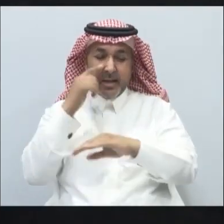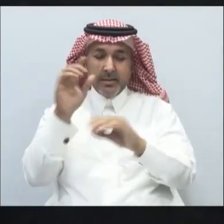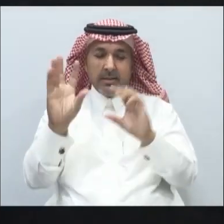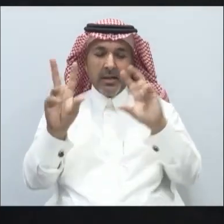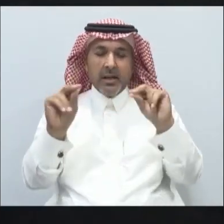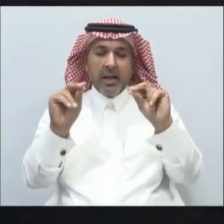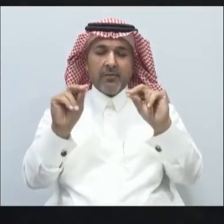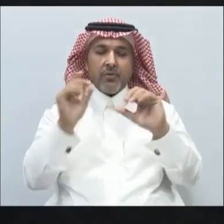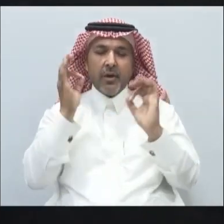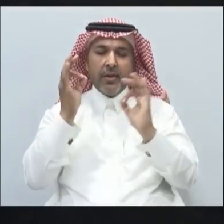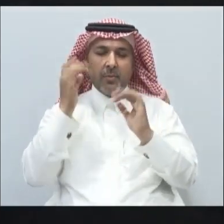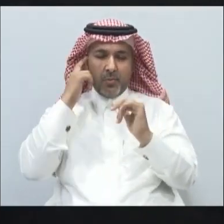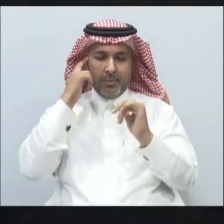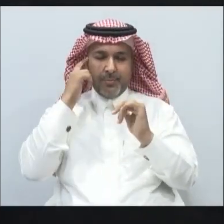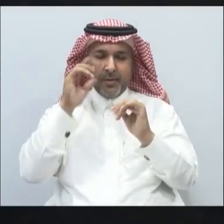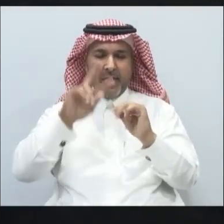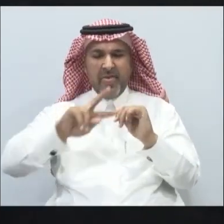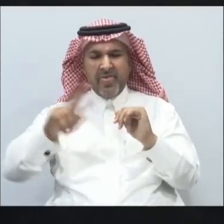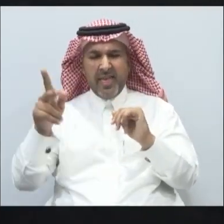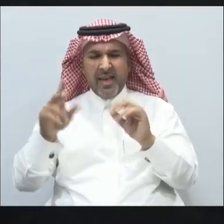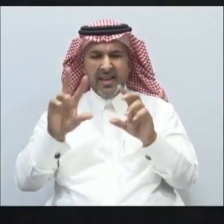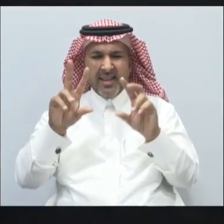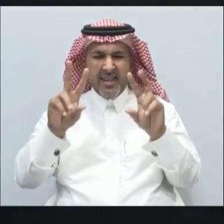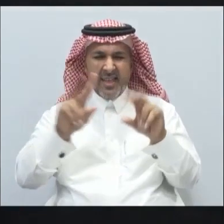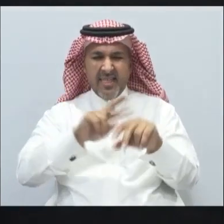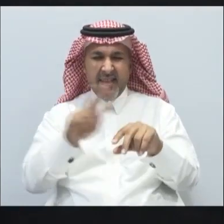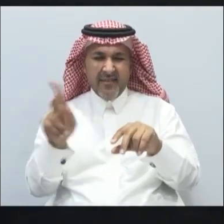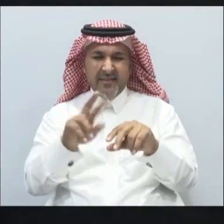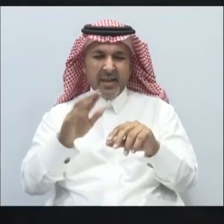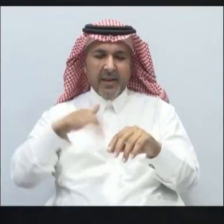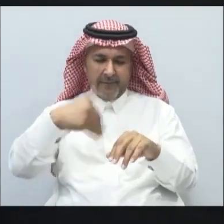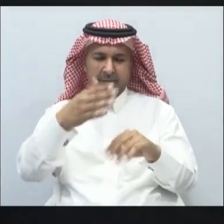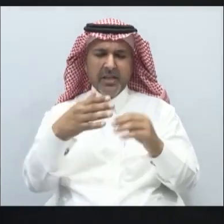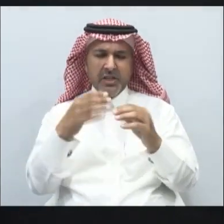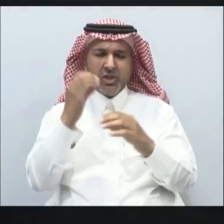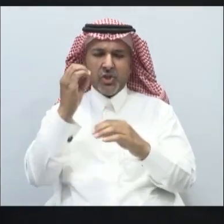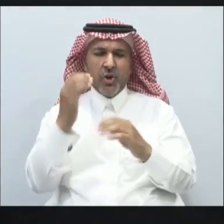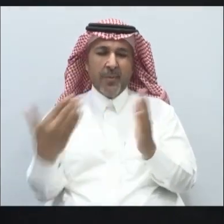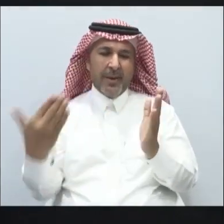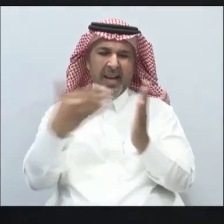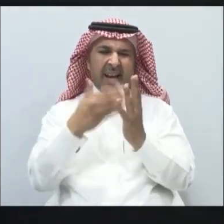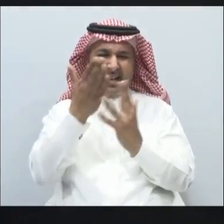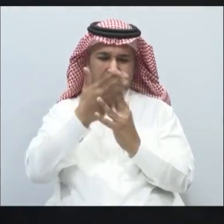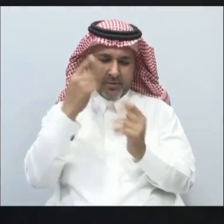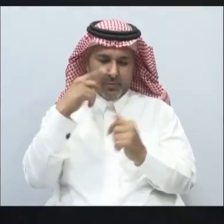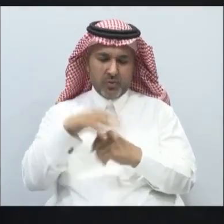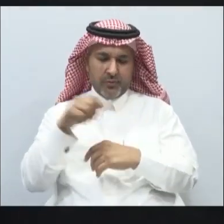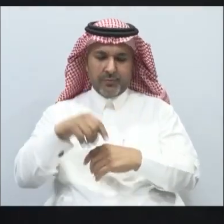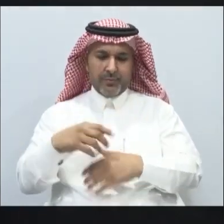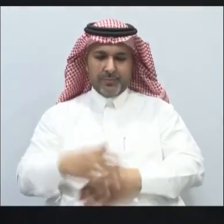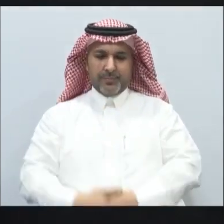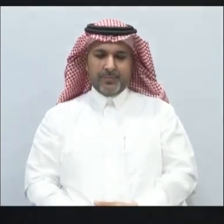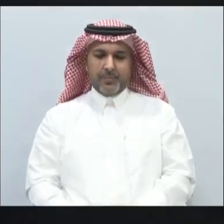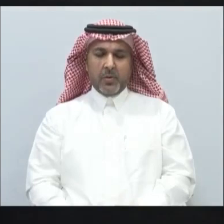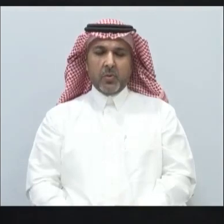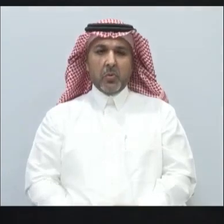اساس واحد هنا في طريقه ثانيه ان شاء الله ناخذها في نهايه هذا الفصل باذنه تعالى لكن اليوم يعني هذه الطريقه تحل